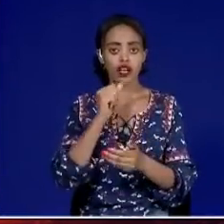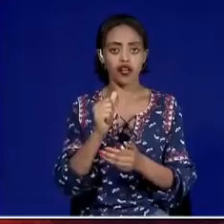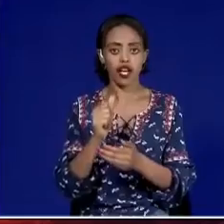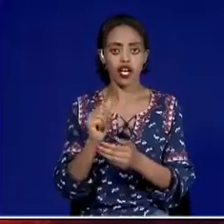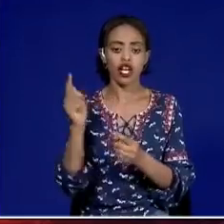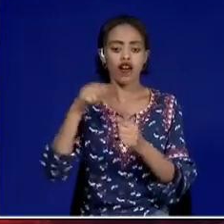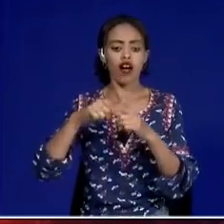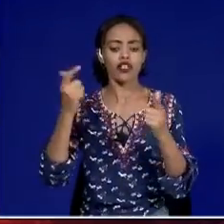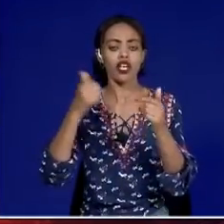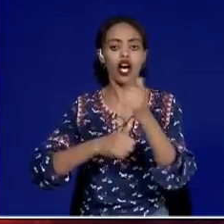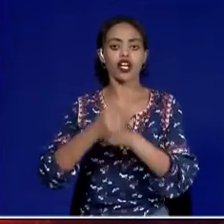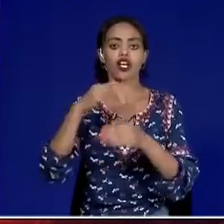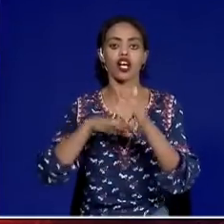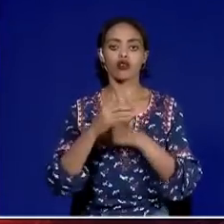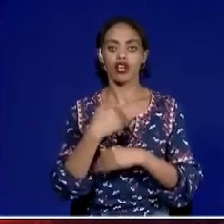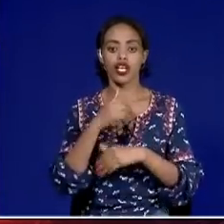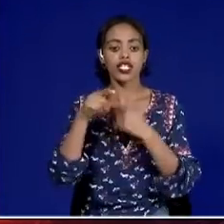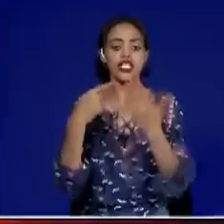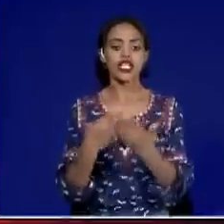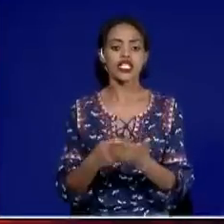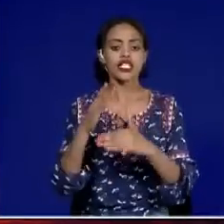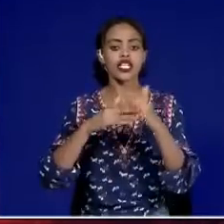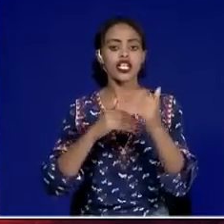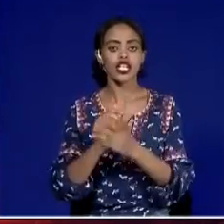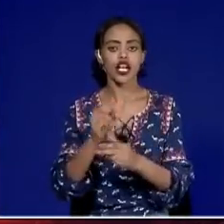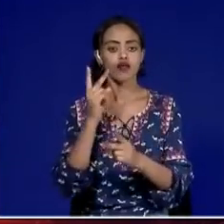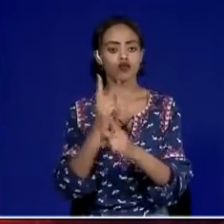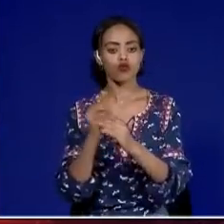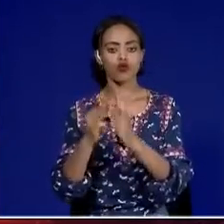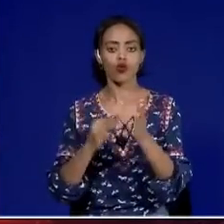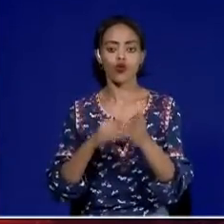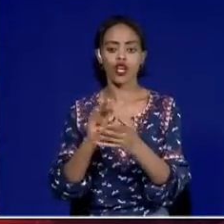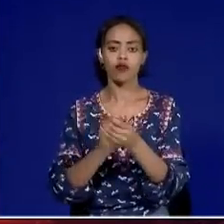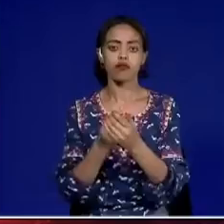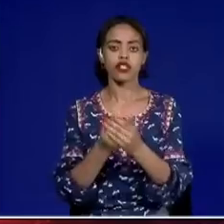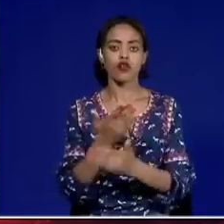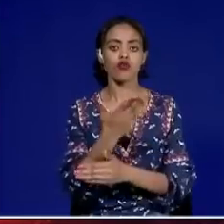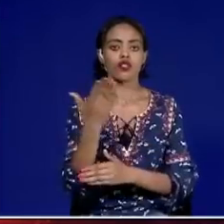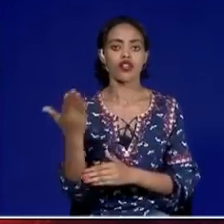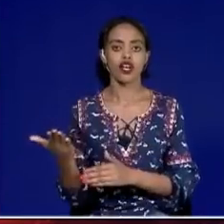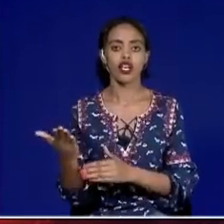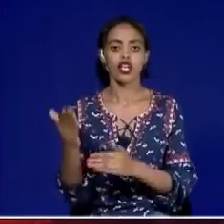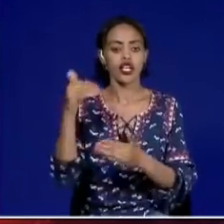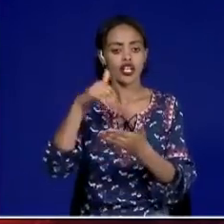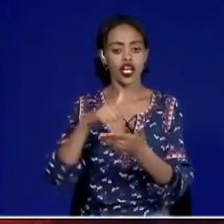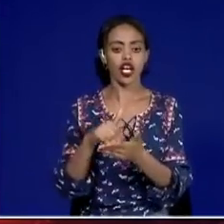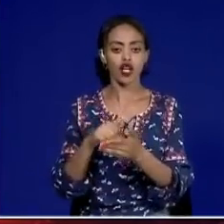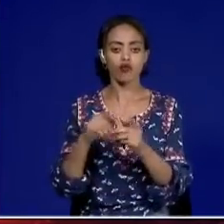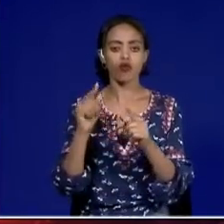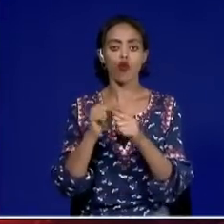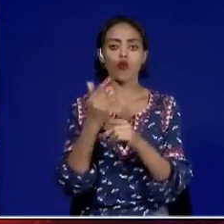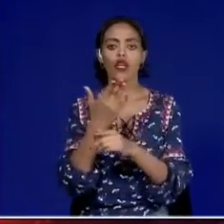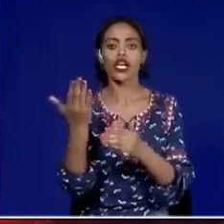ዓብዪ ሓደጋ ኢና ንኣቱ ዘለና። ስለዚ ኢድካ ብስሩዕ ናይ ምሕፃብ ጉዳይ ዳግም ብቑም ነገር